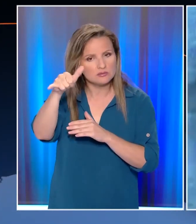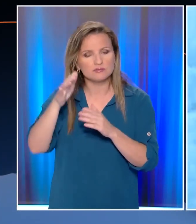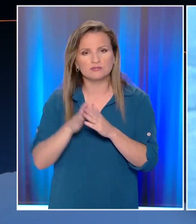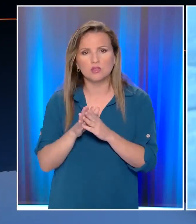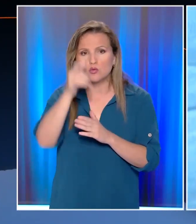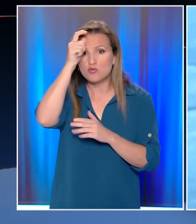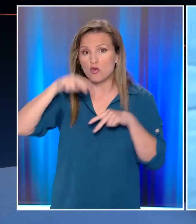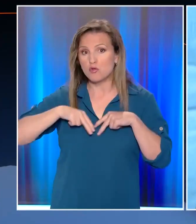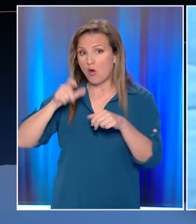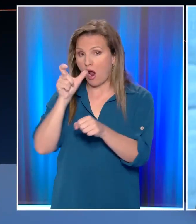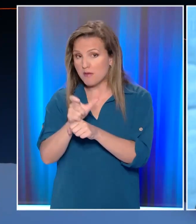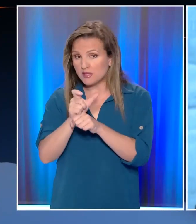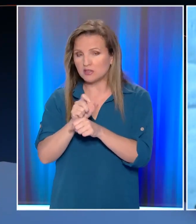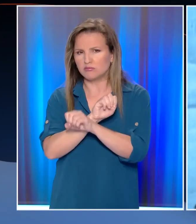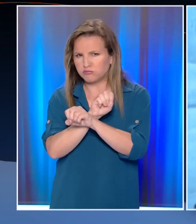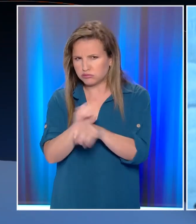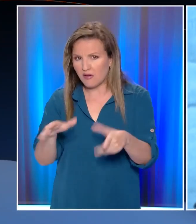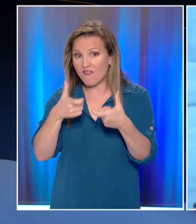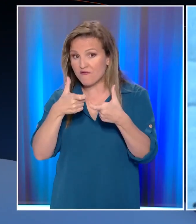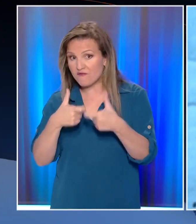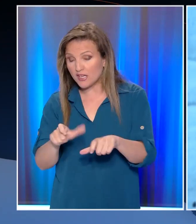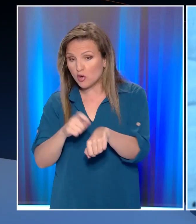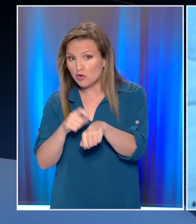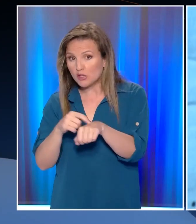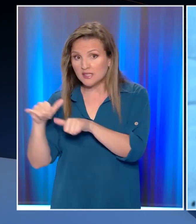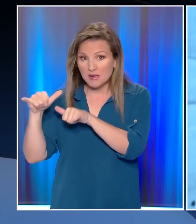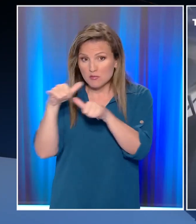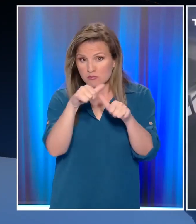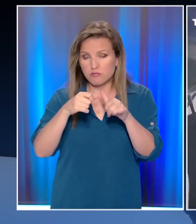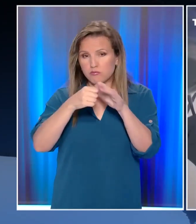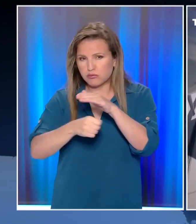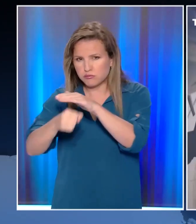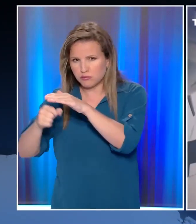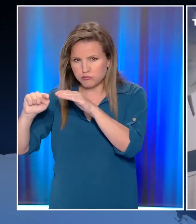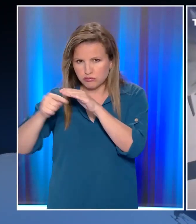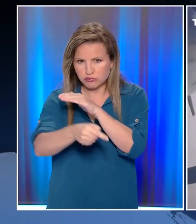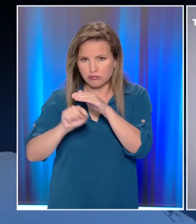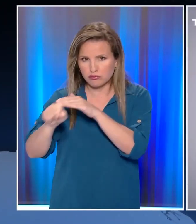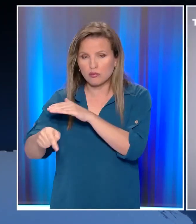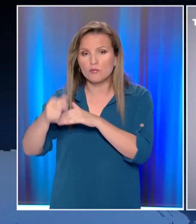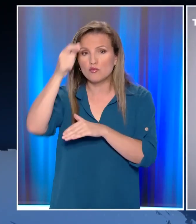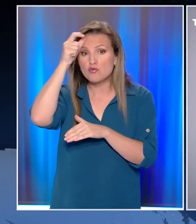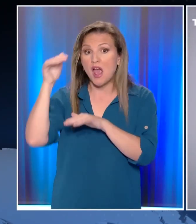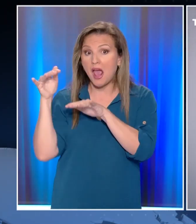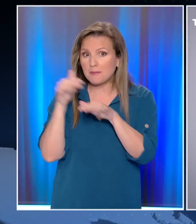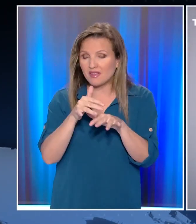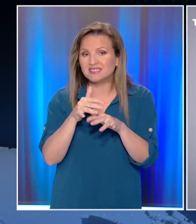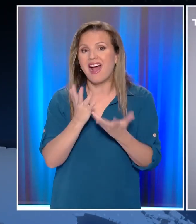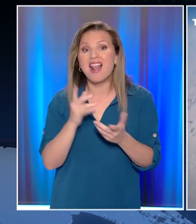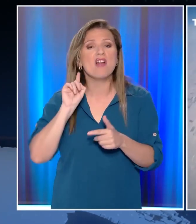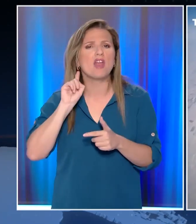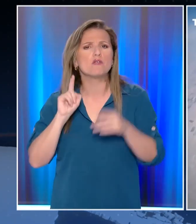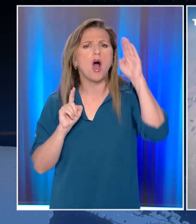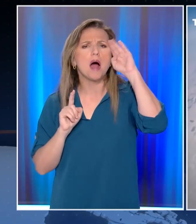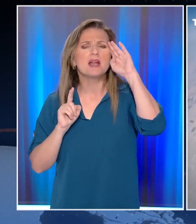Το τουρκικό Υπουργείο Άμυνας δημοσιοποίησε βίντεο από τις αεροπορικές επιδρομές. Η Άγκυρα εξαπέλυσε τις αεροπορικές επιθέσεις παρά το γεγονός ότι οι